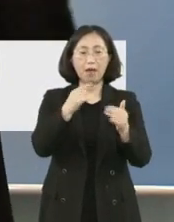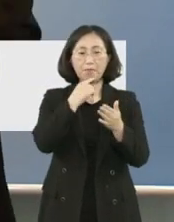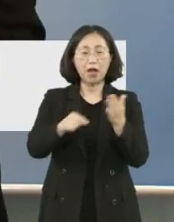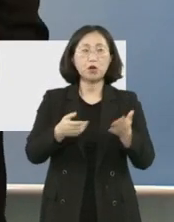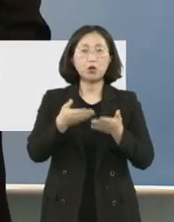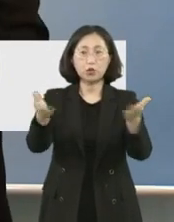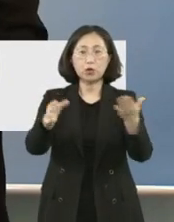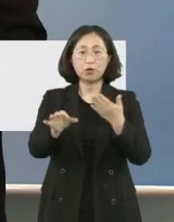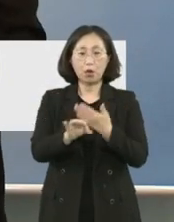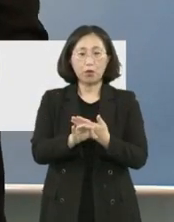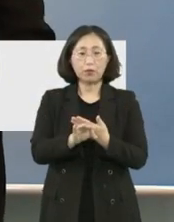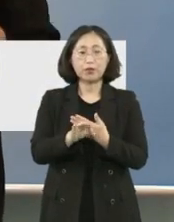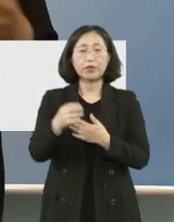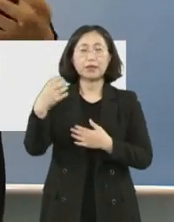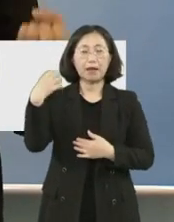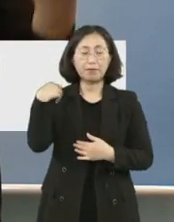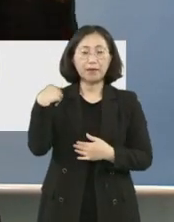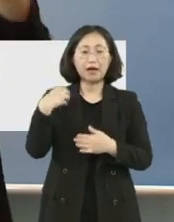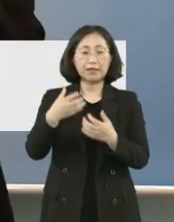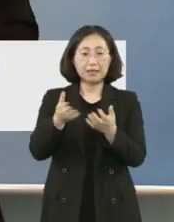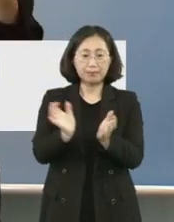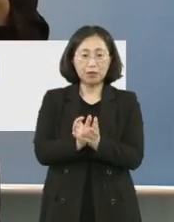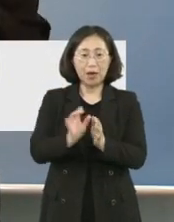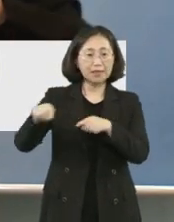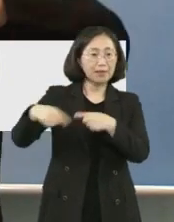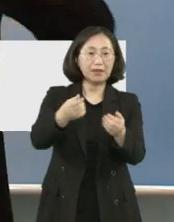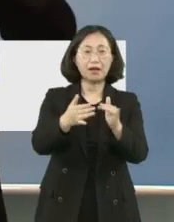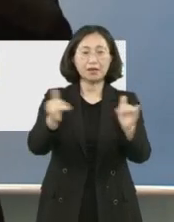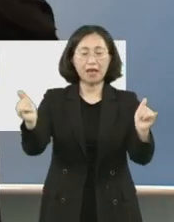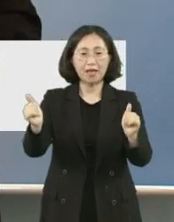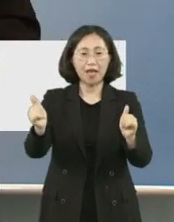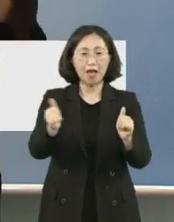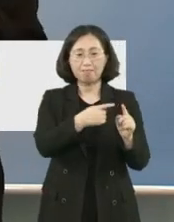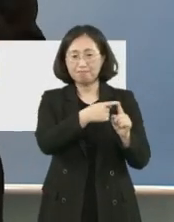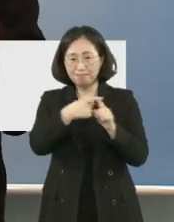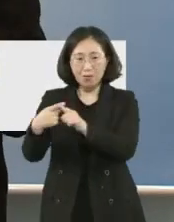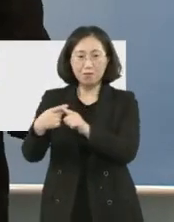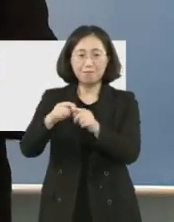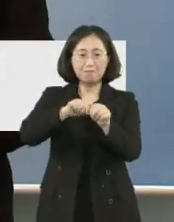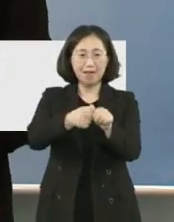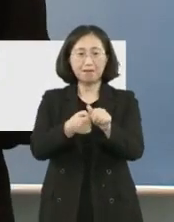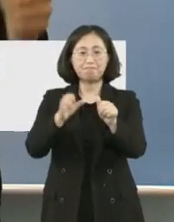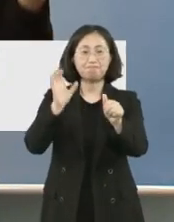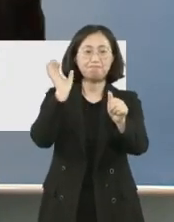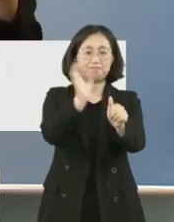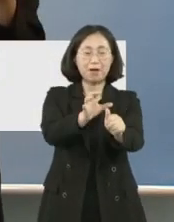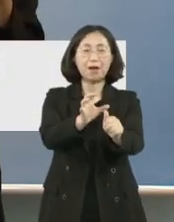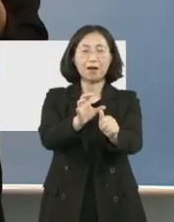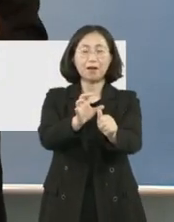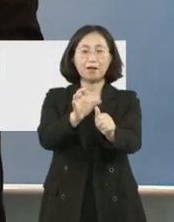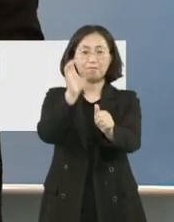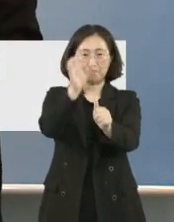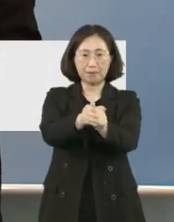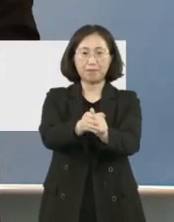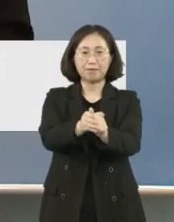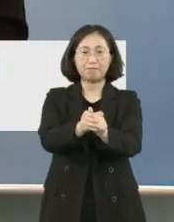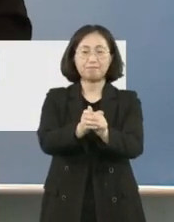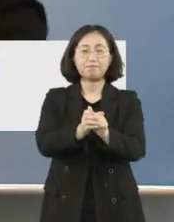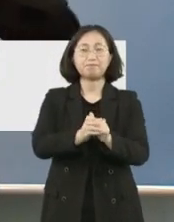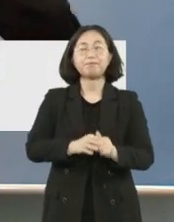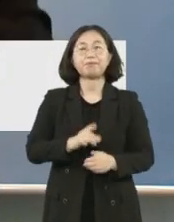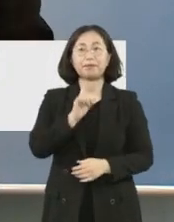경우에는 주최 측과 참가자들에게 모든 책임을 묻고 강력한 법적 조치를 취할